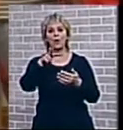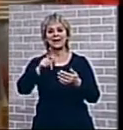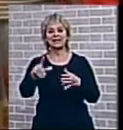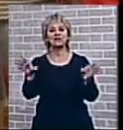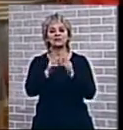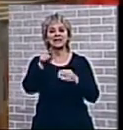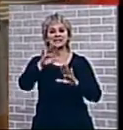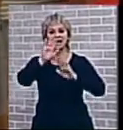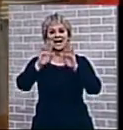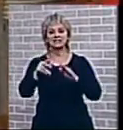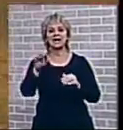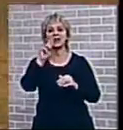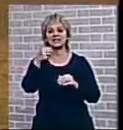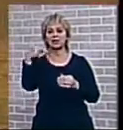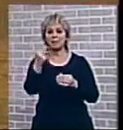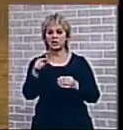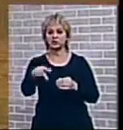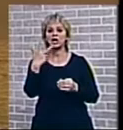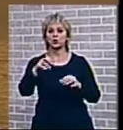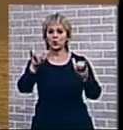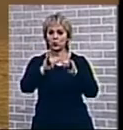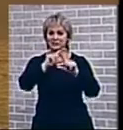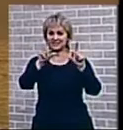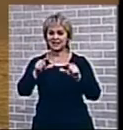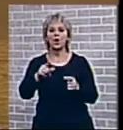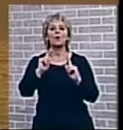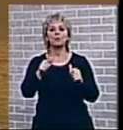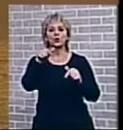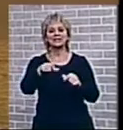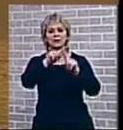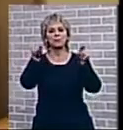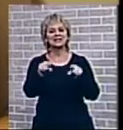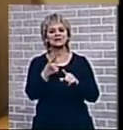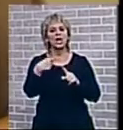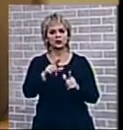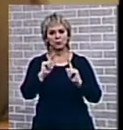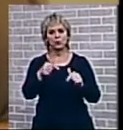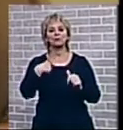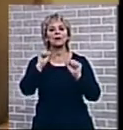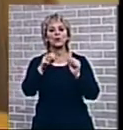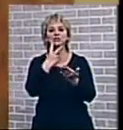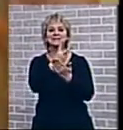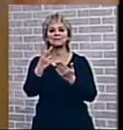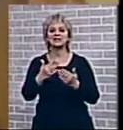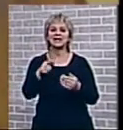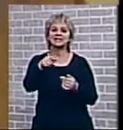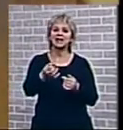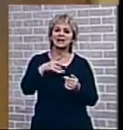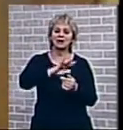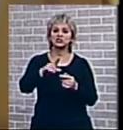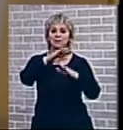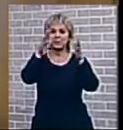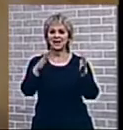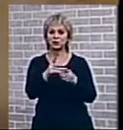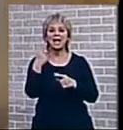вот вместе картины классика-мариниста из трех музеев. Подлинные произведения – это подлинные. Мы можем смотреть и любоваться его репродукциями